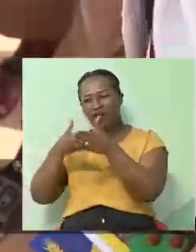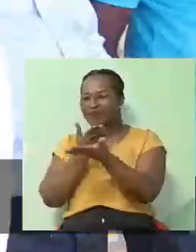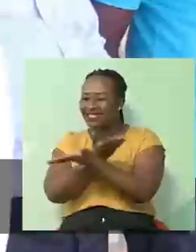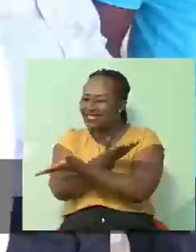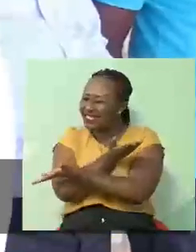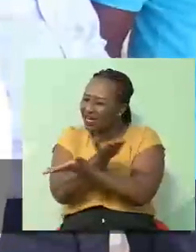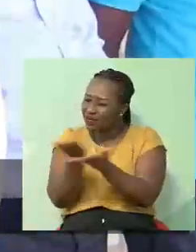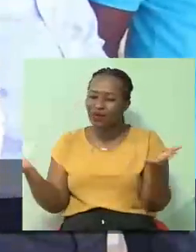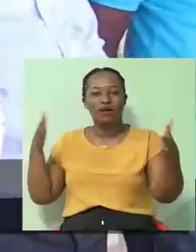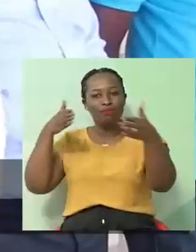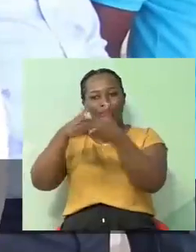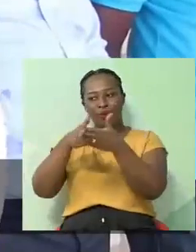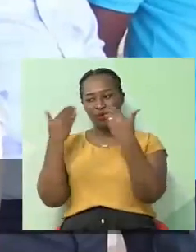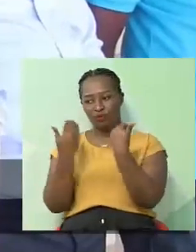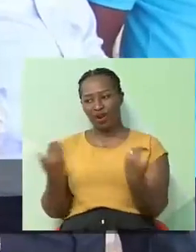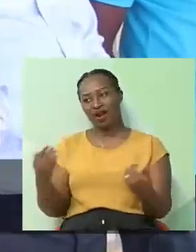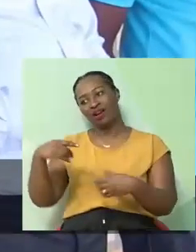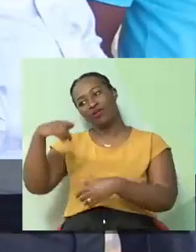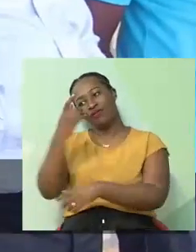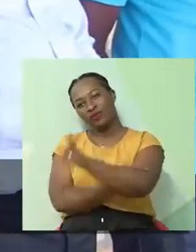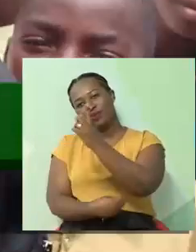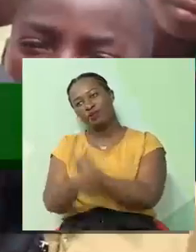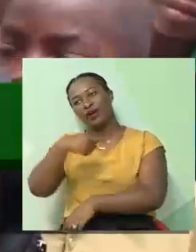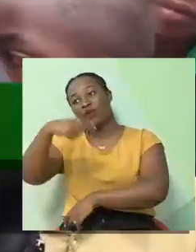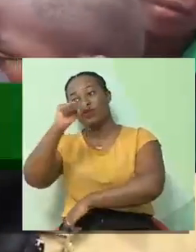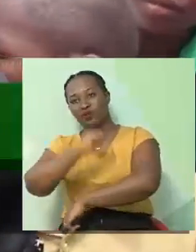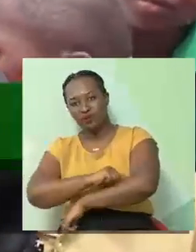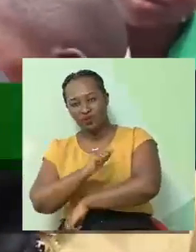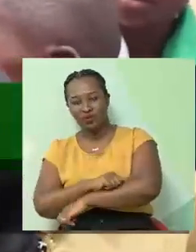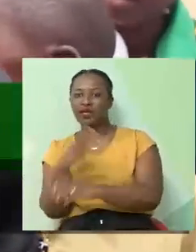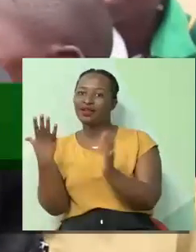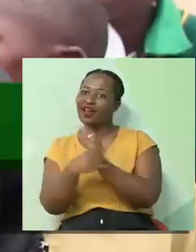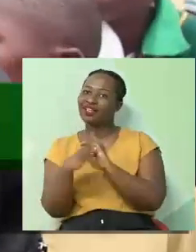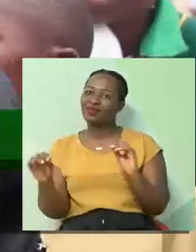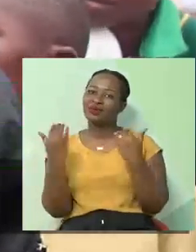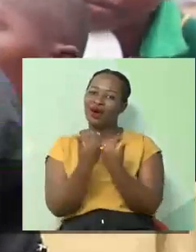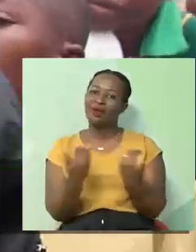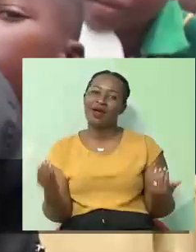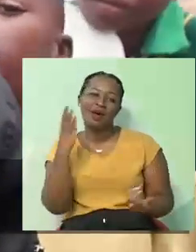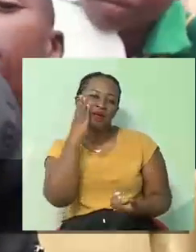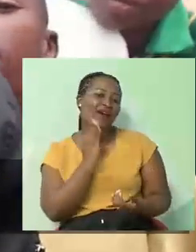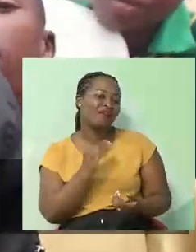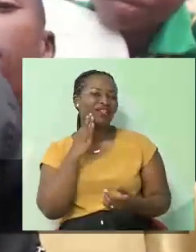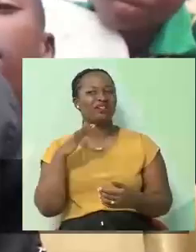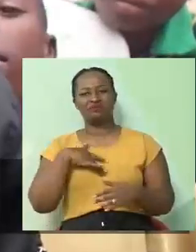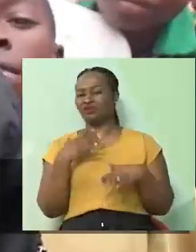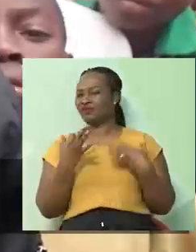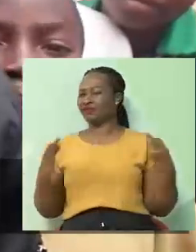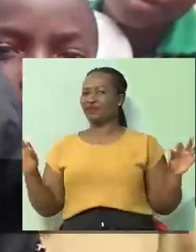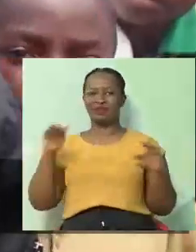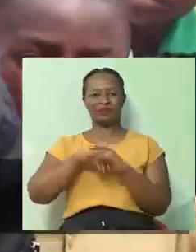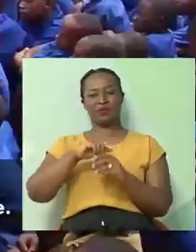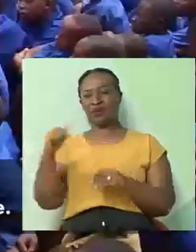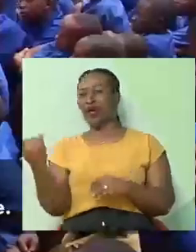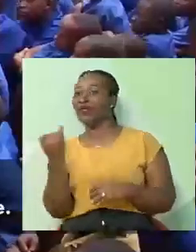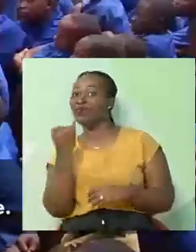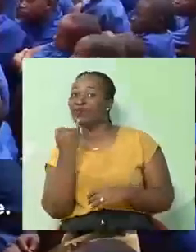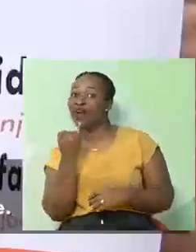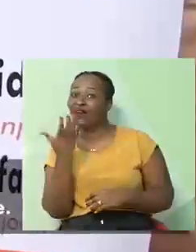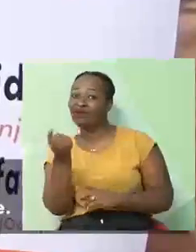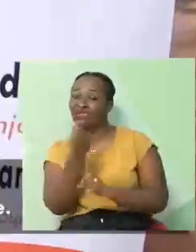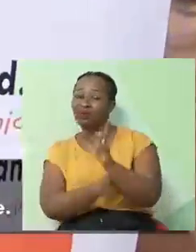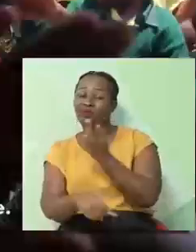imbogamizi izo arizo zose zizitira umwana ufite ubumuga kugana ishuri. Nta kibazo dufite, abana baramenyereye barisanzuye mu bandi.